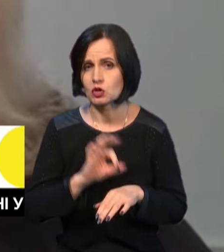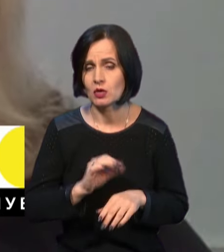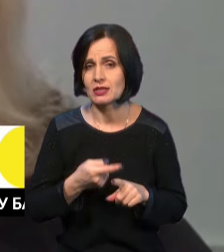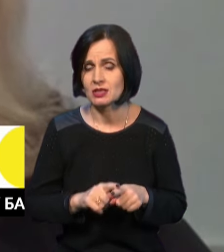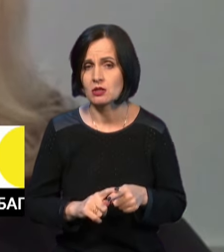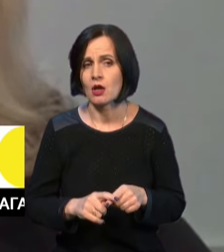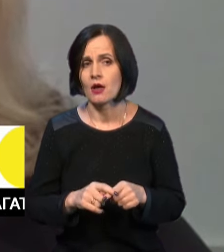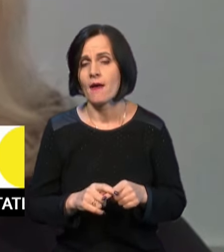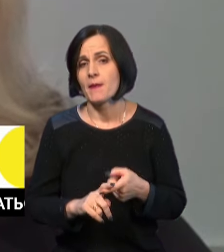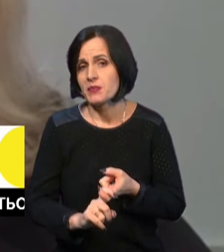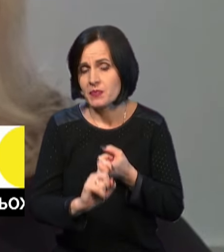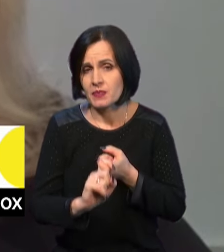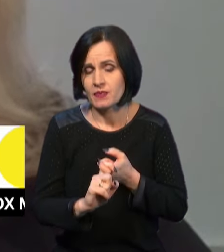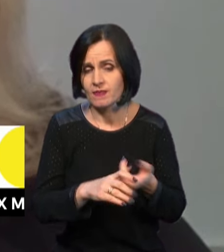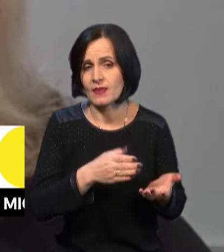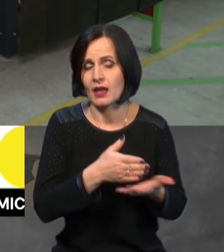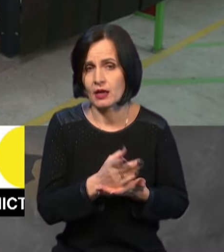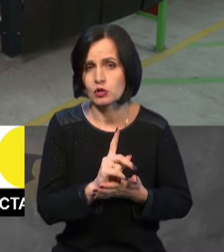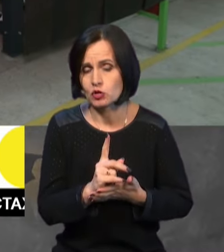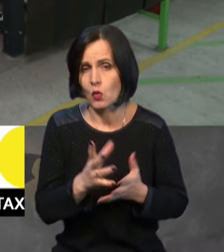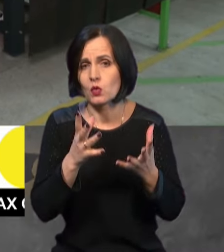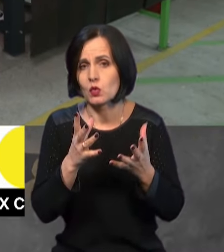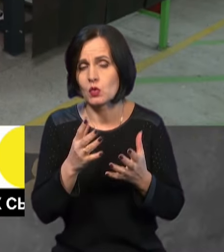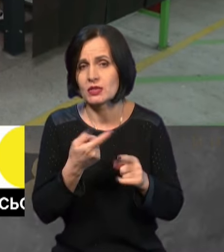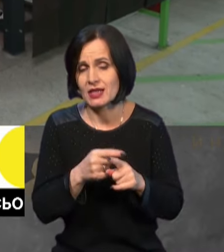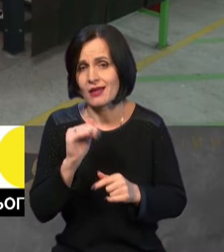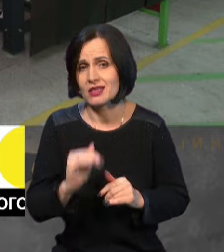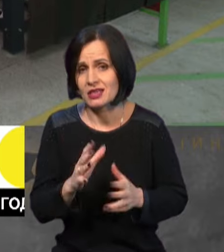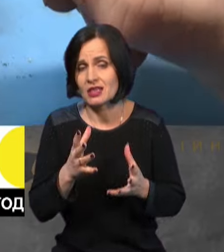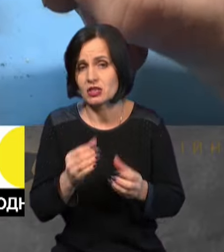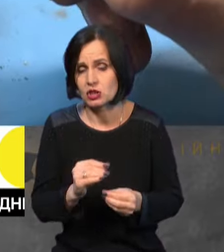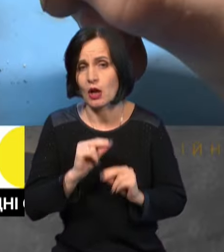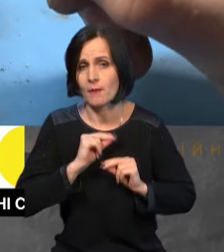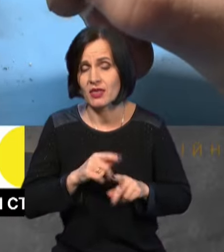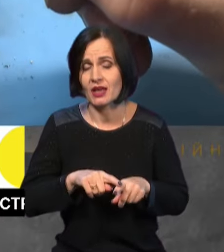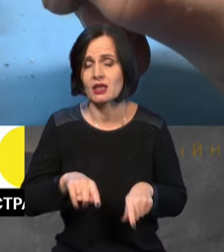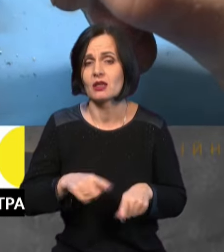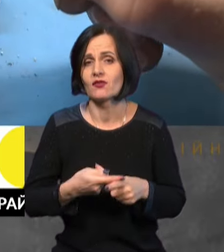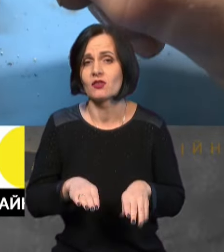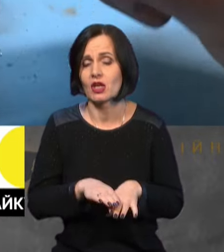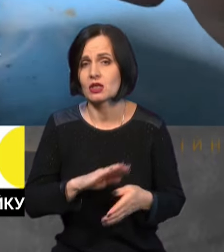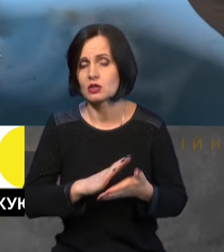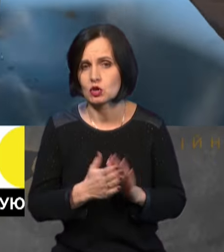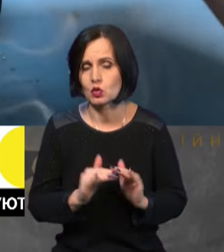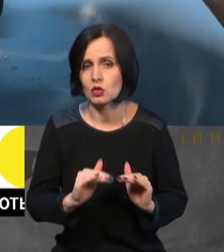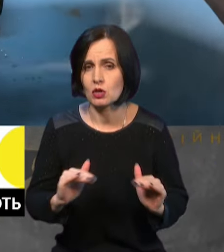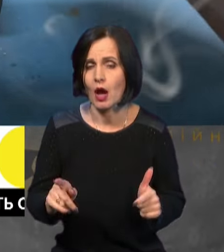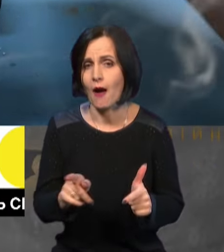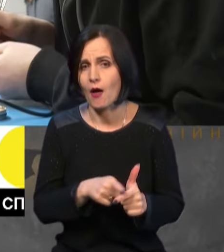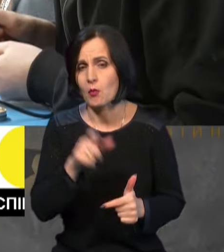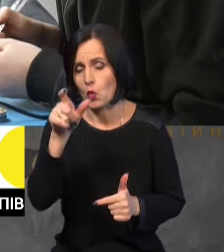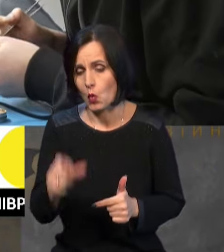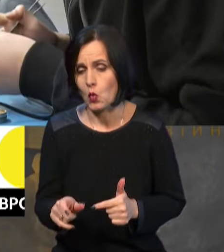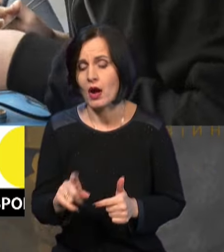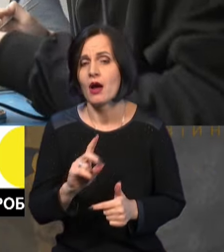пов'язано напряму із тим, що вона ще, ця дитина, працює. То в такій ситуації діти або особа, яка